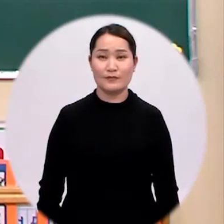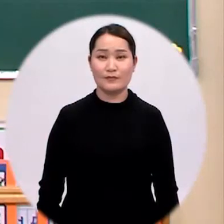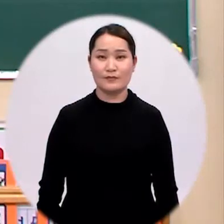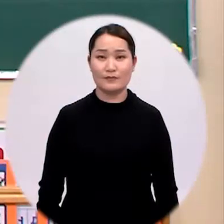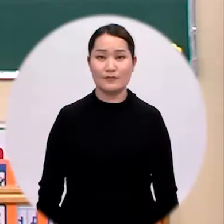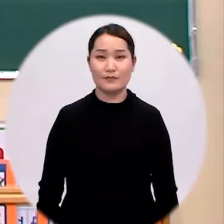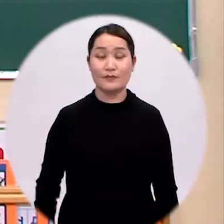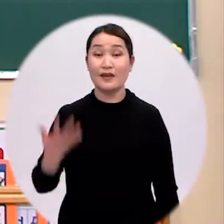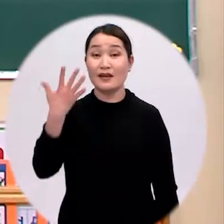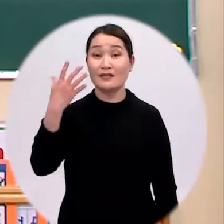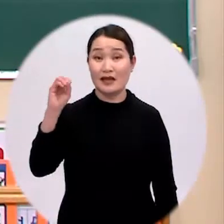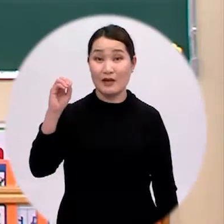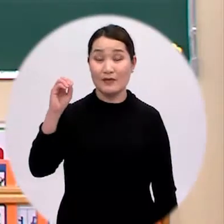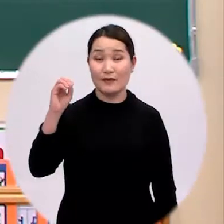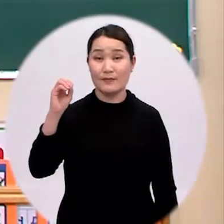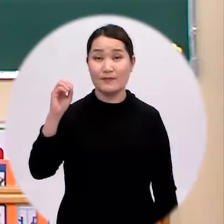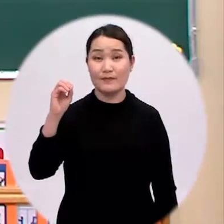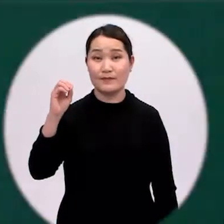маань 50,